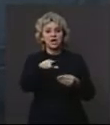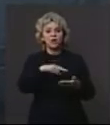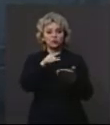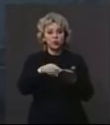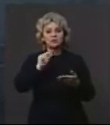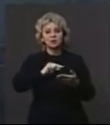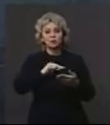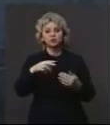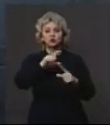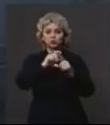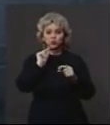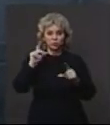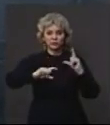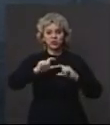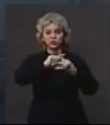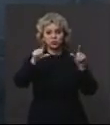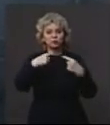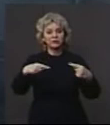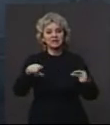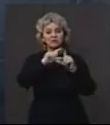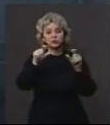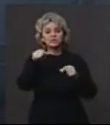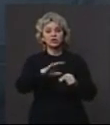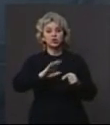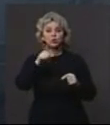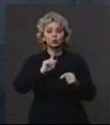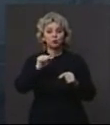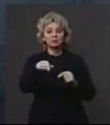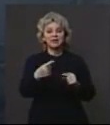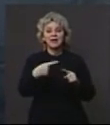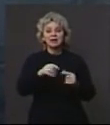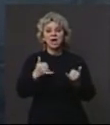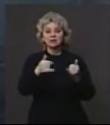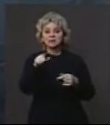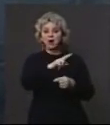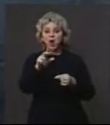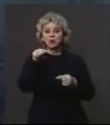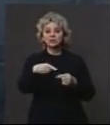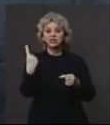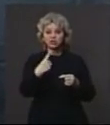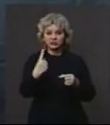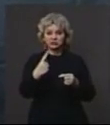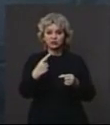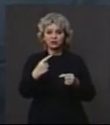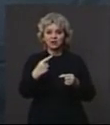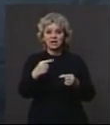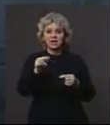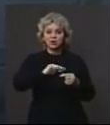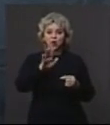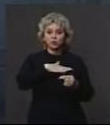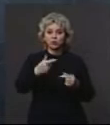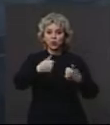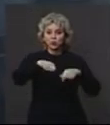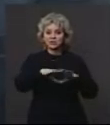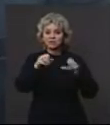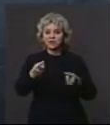городе Ростове-на-Дону. Студенты учатся в других вузах. Ну, соответственно, неудобно ради какого-то единичного взаимодействия с органом